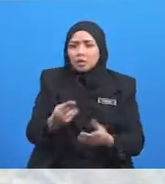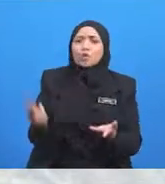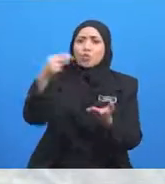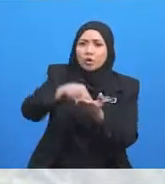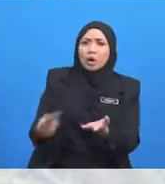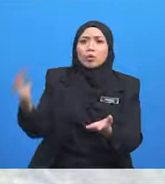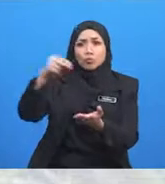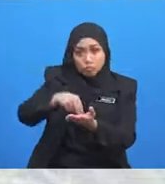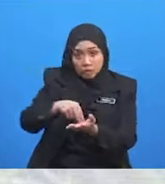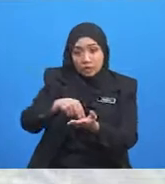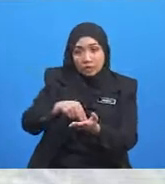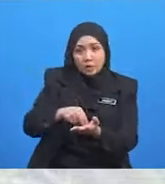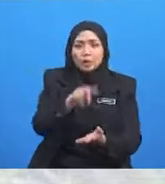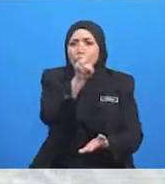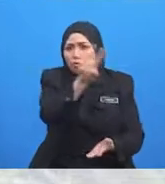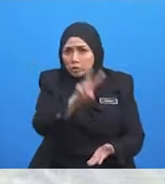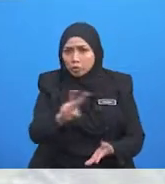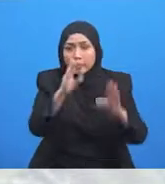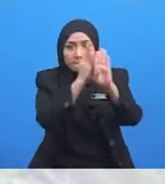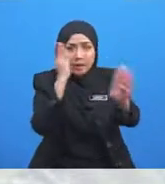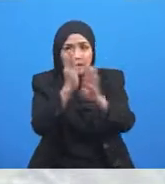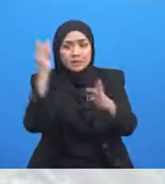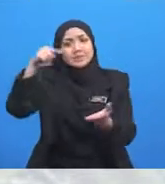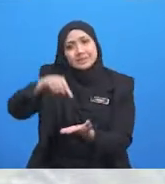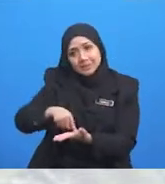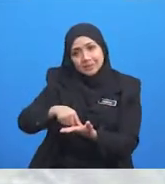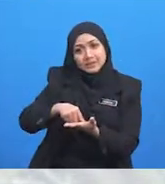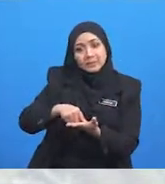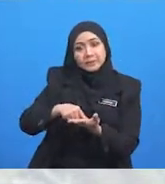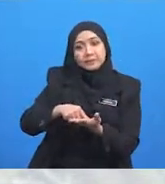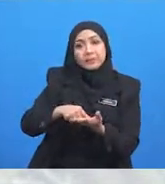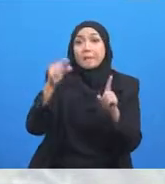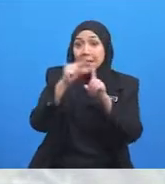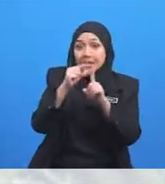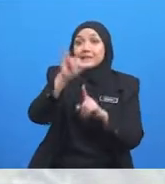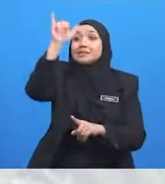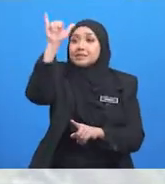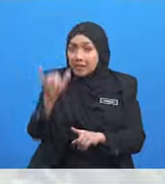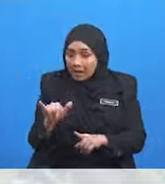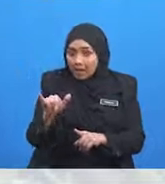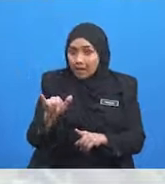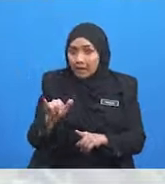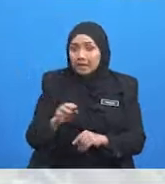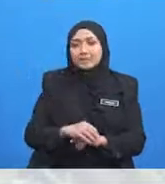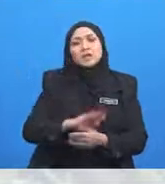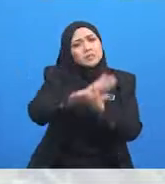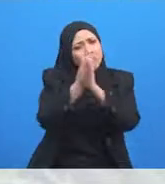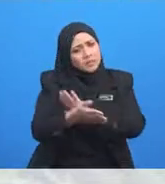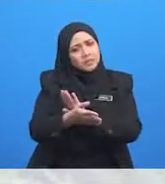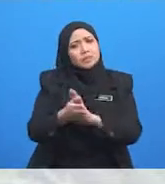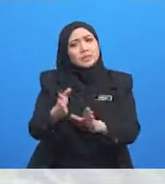pada awal kedua-dua baris ini ialah perkataan yang. Maka